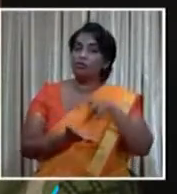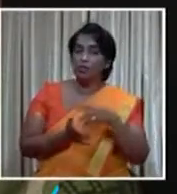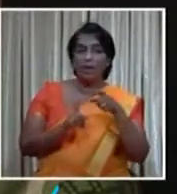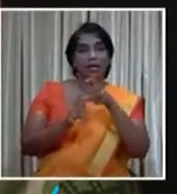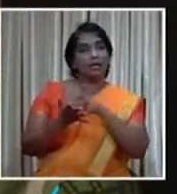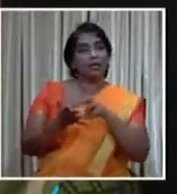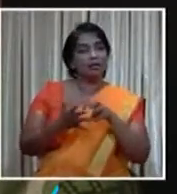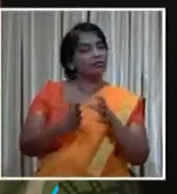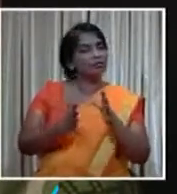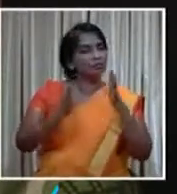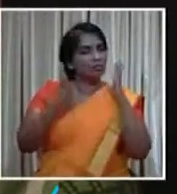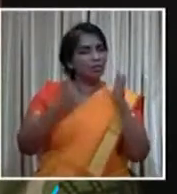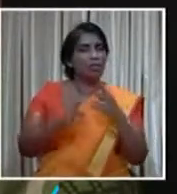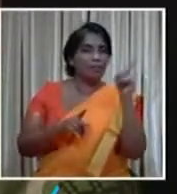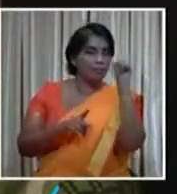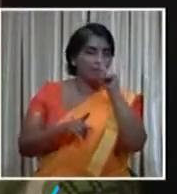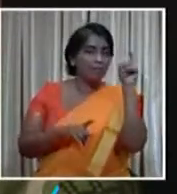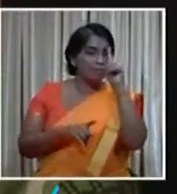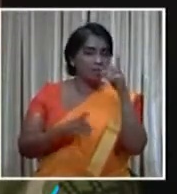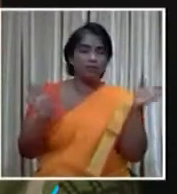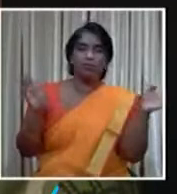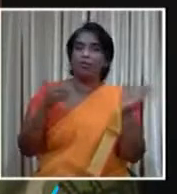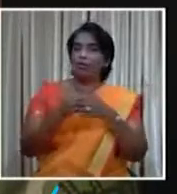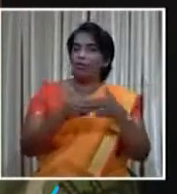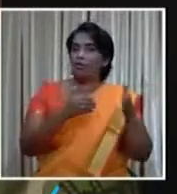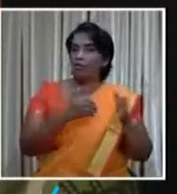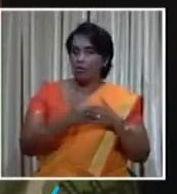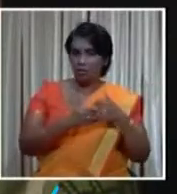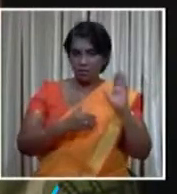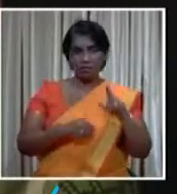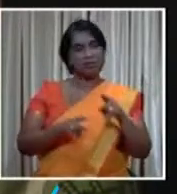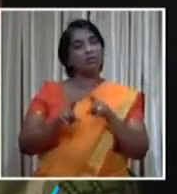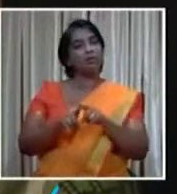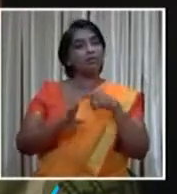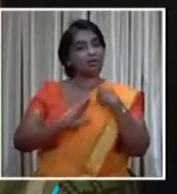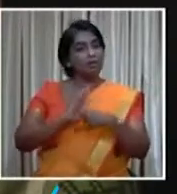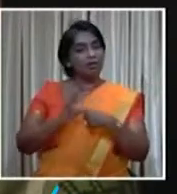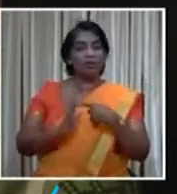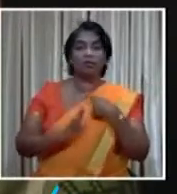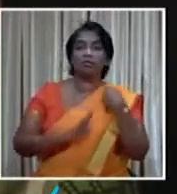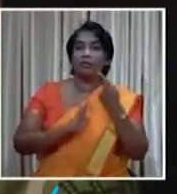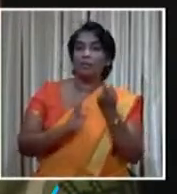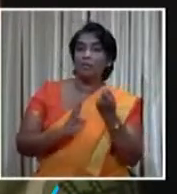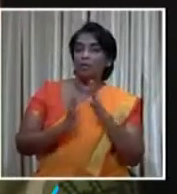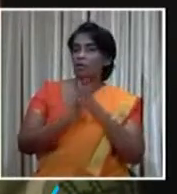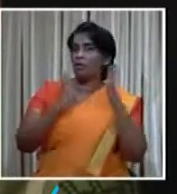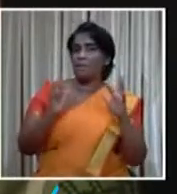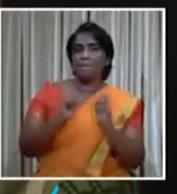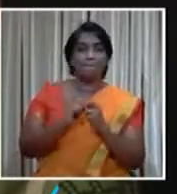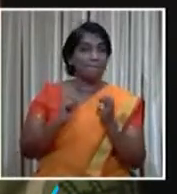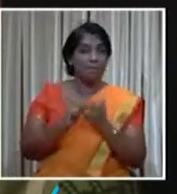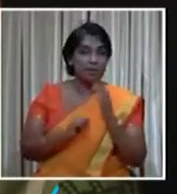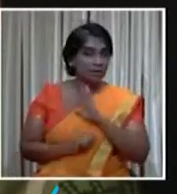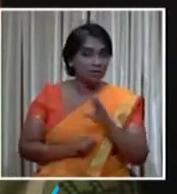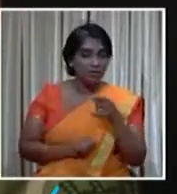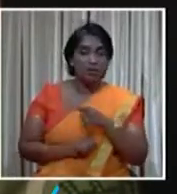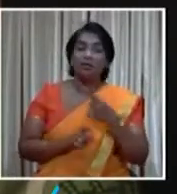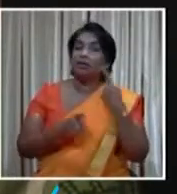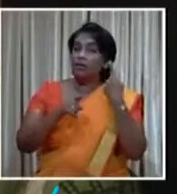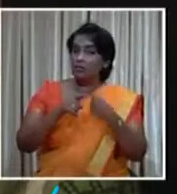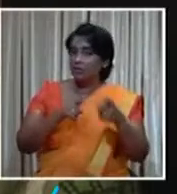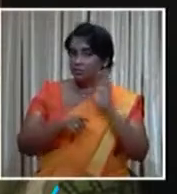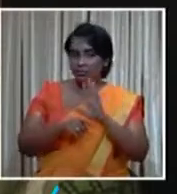දිස්ත්‍රික්ක ගණනාවක් මාස ගණනාවක් වසා දැමීමට සිද්ධ වුණා. මේ රටේ ජාතික ආර්ථිකයට මරු පහරක් නෙමෙයිද? ඉපමණක්